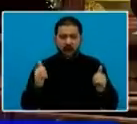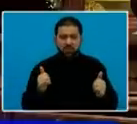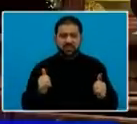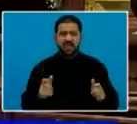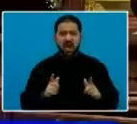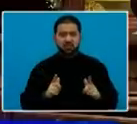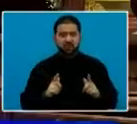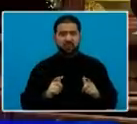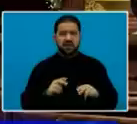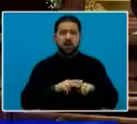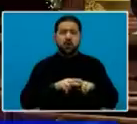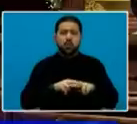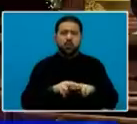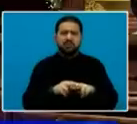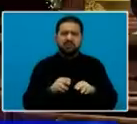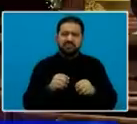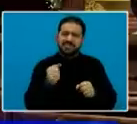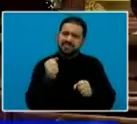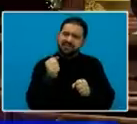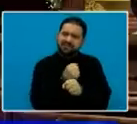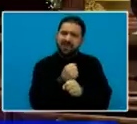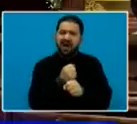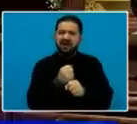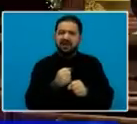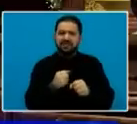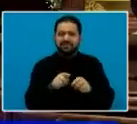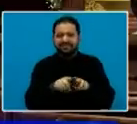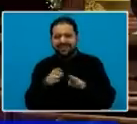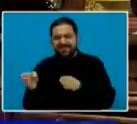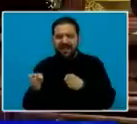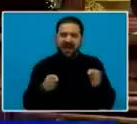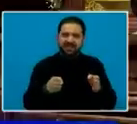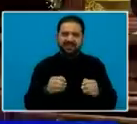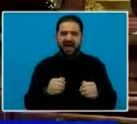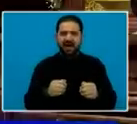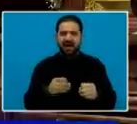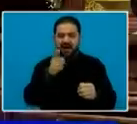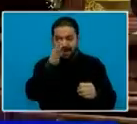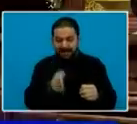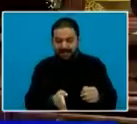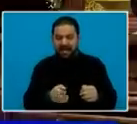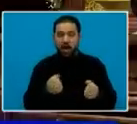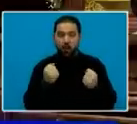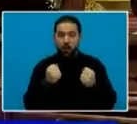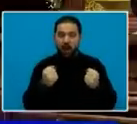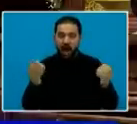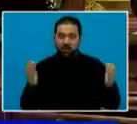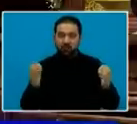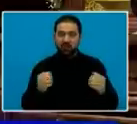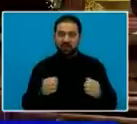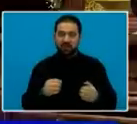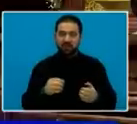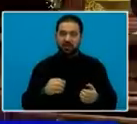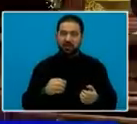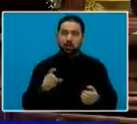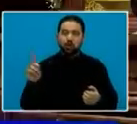așteptări, cum să discearnă între curajul duhovnicesc propriu,